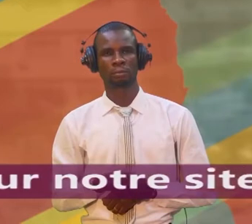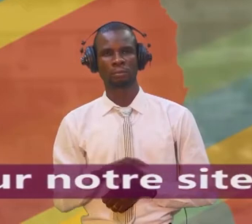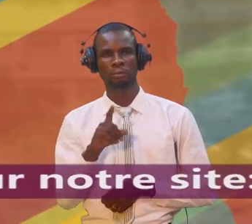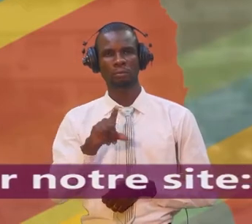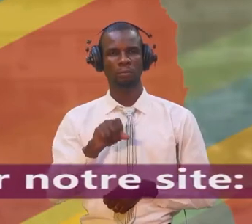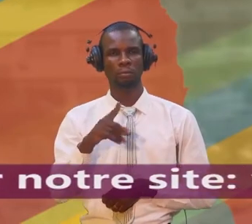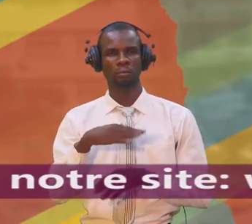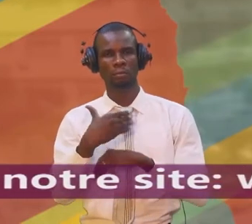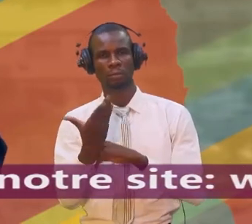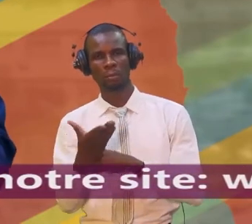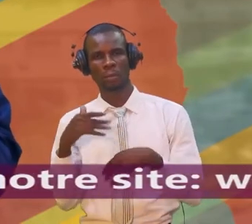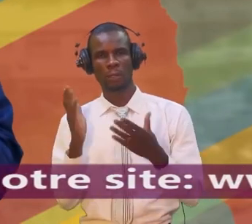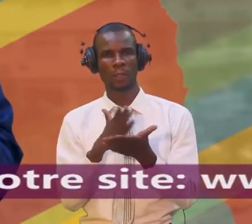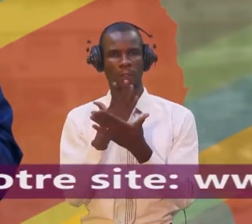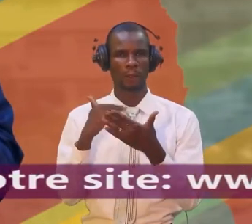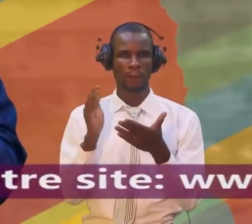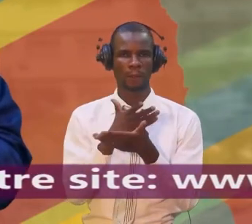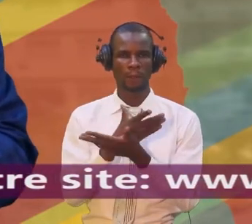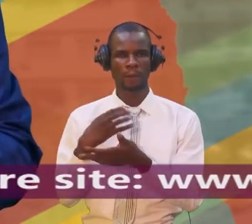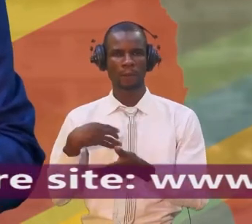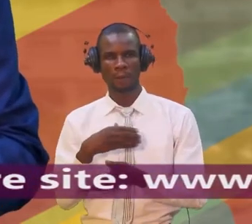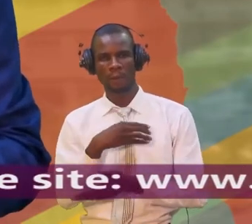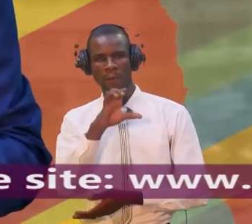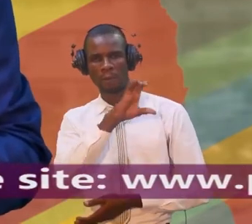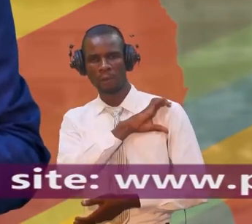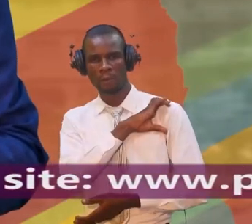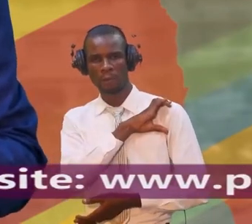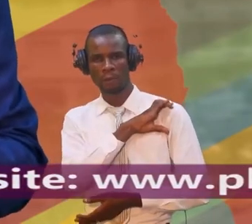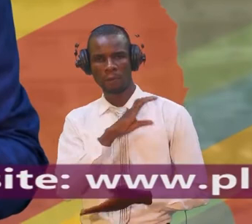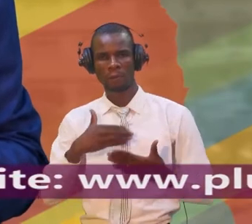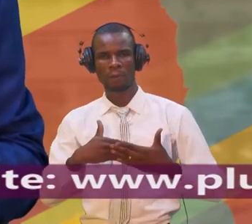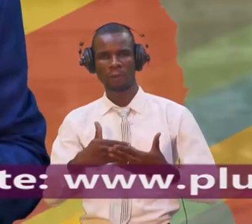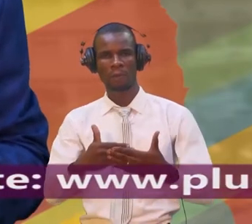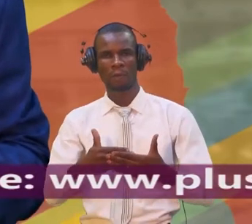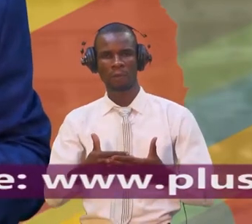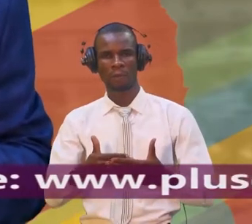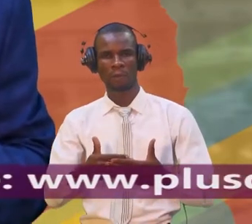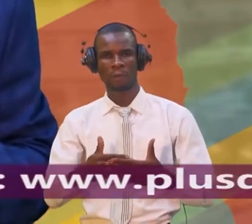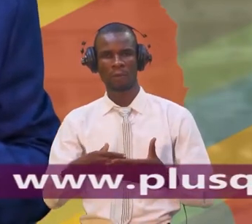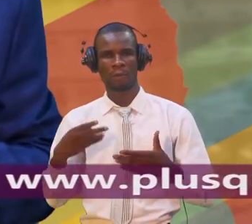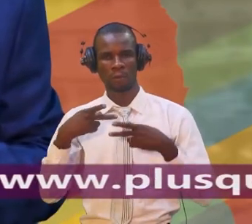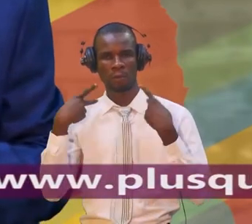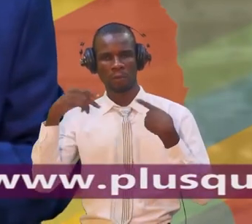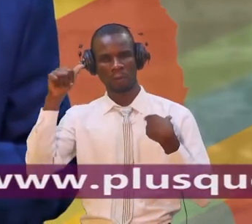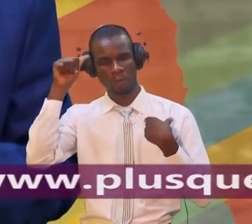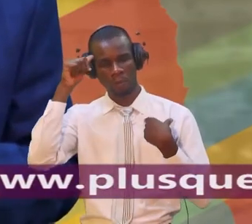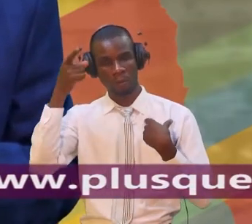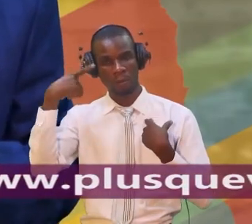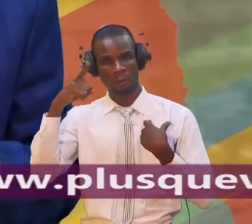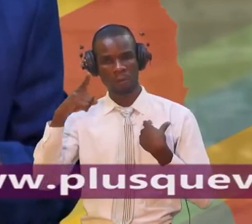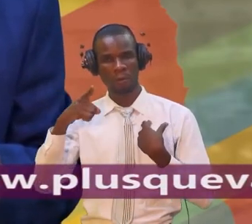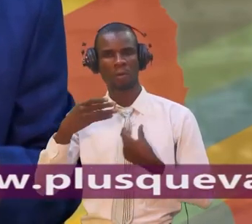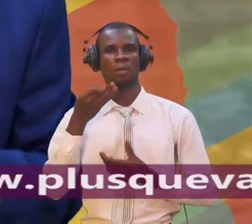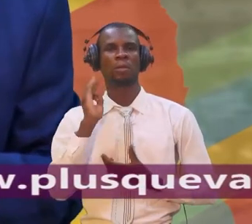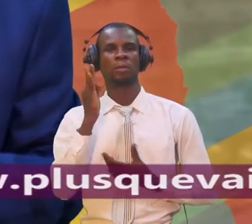Kwaya, na baadaye tutaacha nafasi kwa Mama Caroline na pamoja na mchungaji Alain Corali.